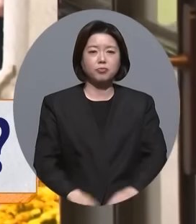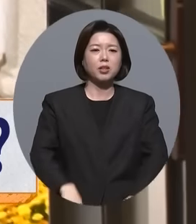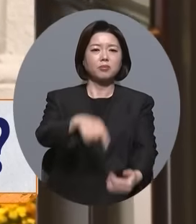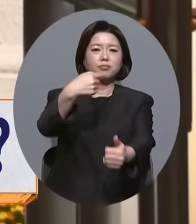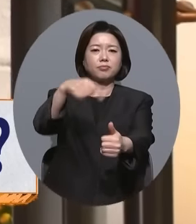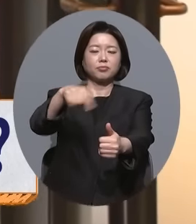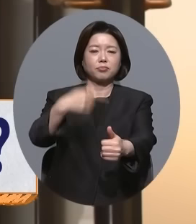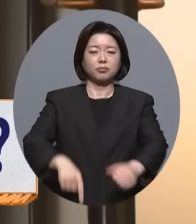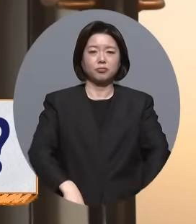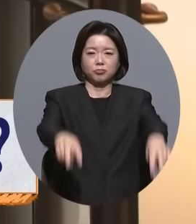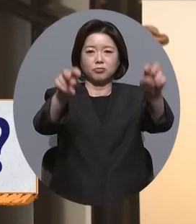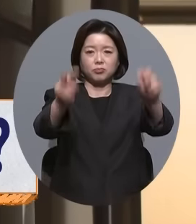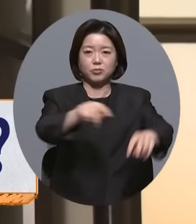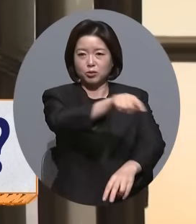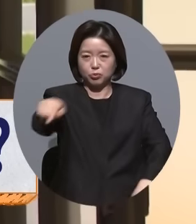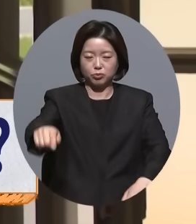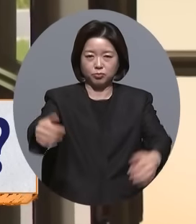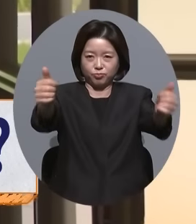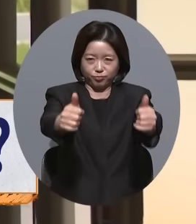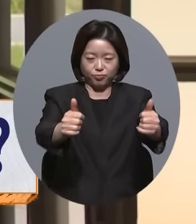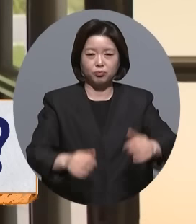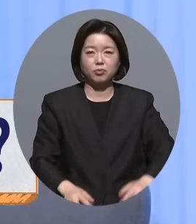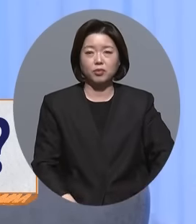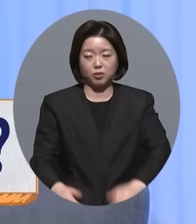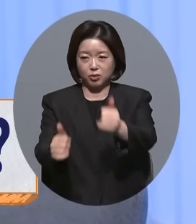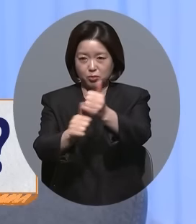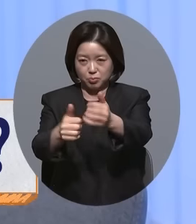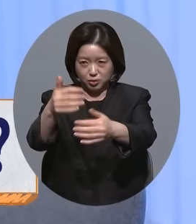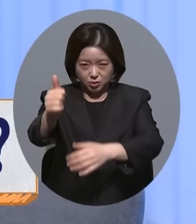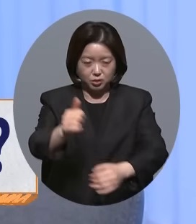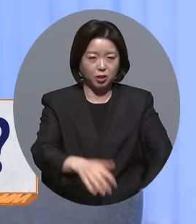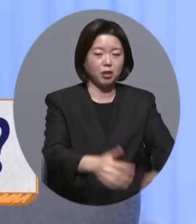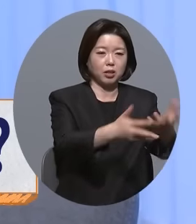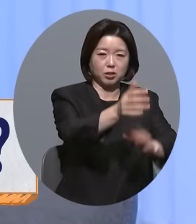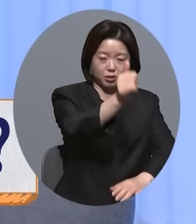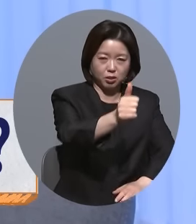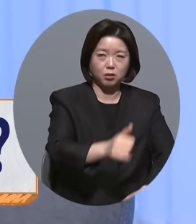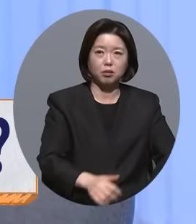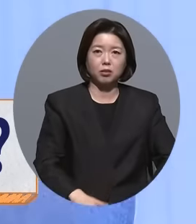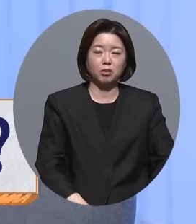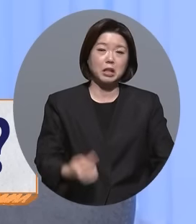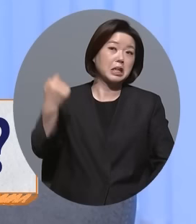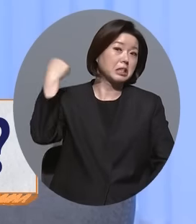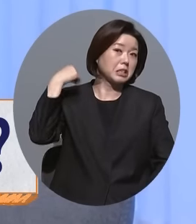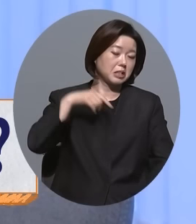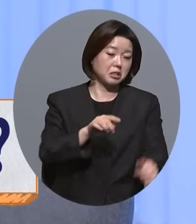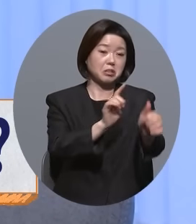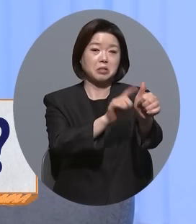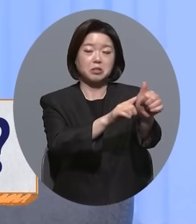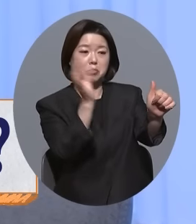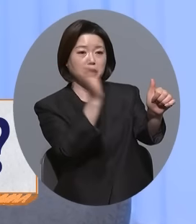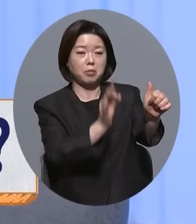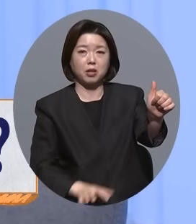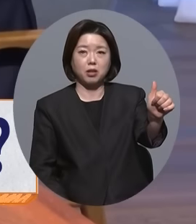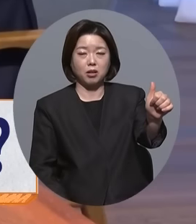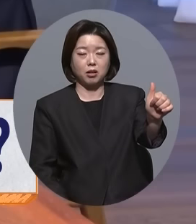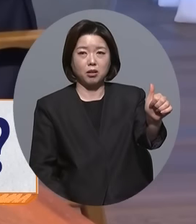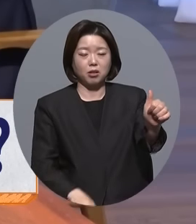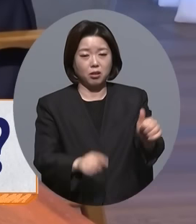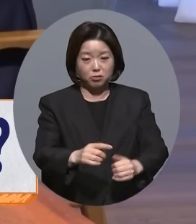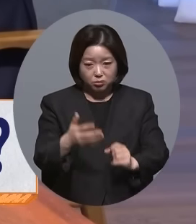훈시하듯이 계시고 나머지 비서실장과 당대표가 뒤통수만 보이는 모습을 그런 사진들을 계속 다 배포를